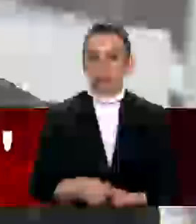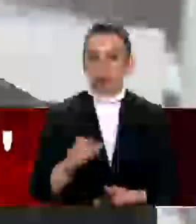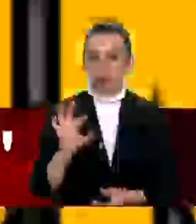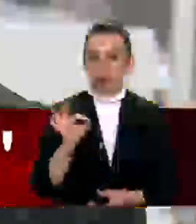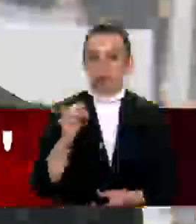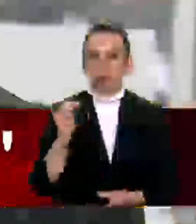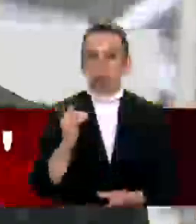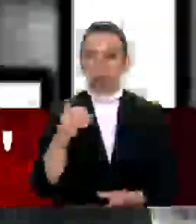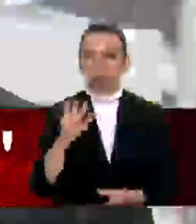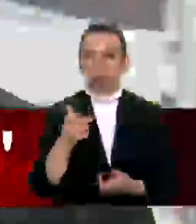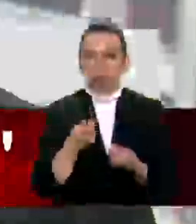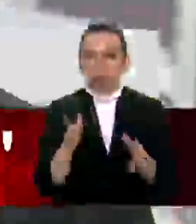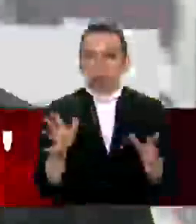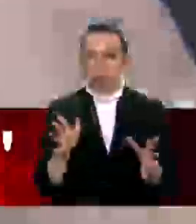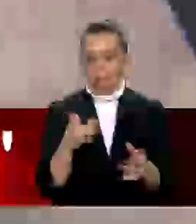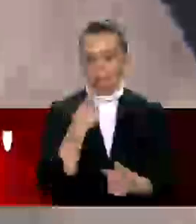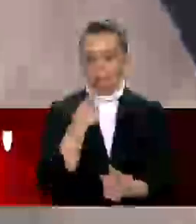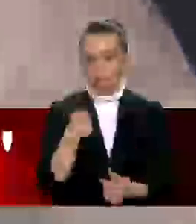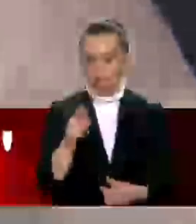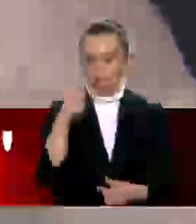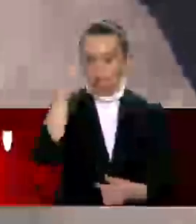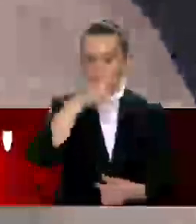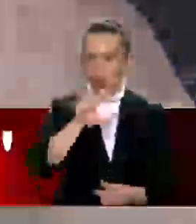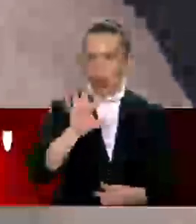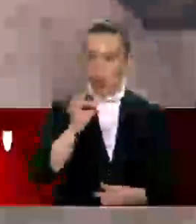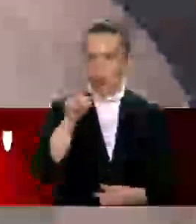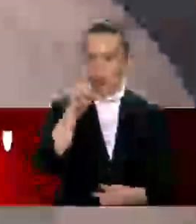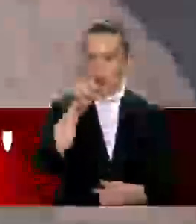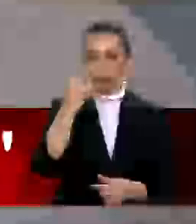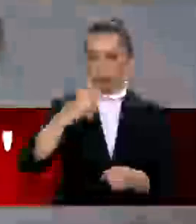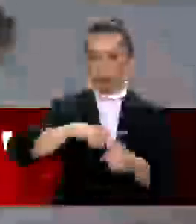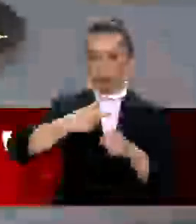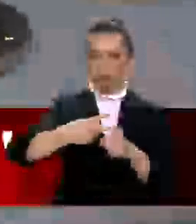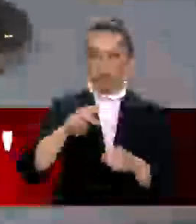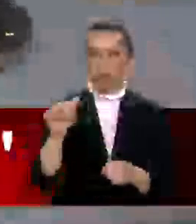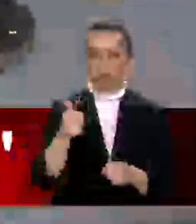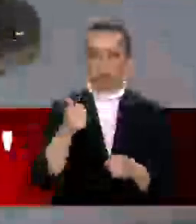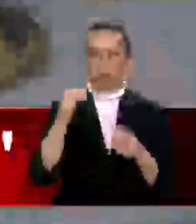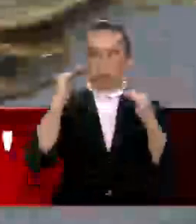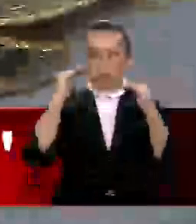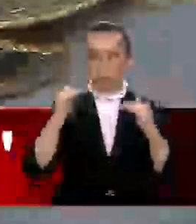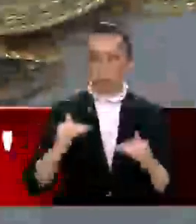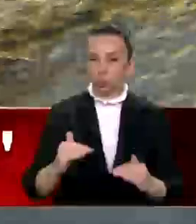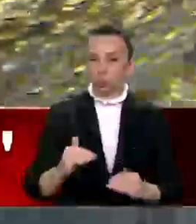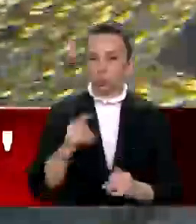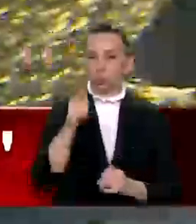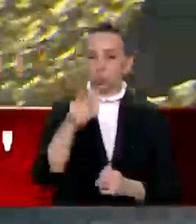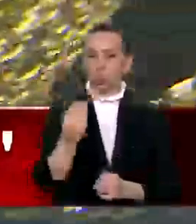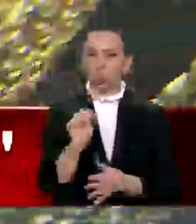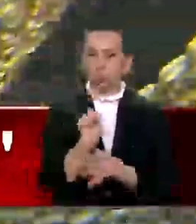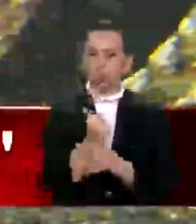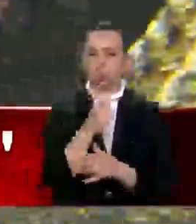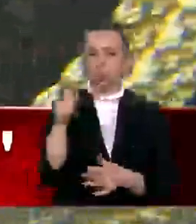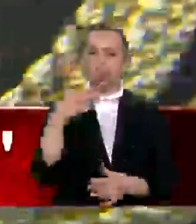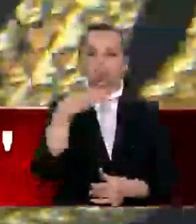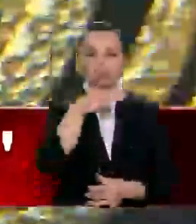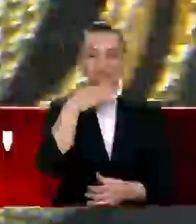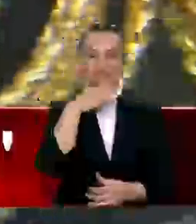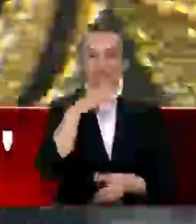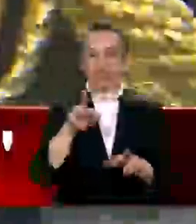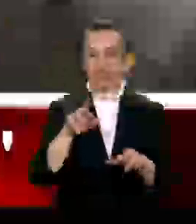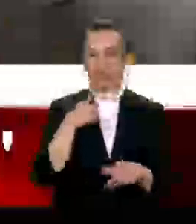ucuz olmadığını, bedava olduğunu söyleyebilirim. Çünkü altın son 2 haftadır değer kaybediyor ve o sert düşüşleri uzmanlar fırsat